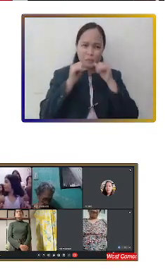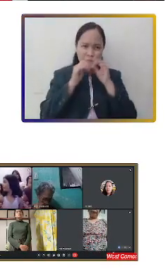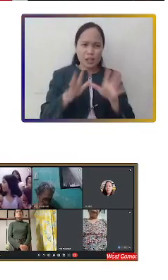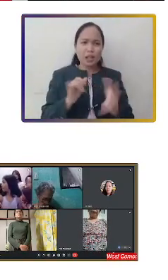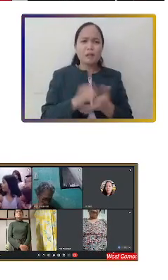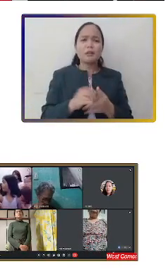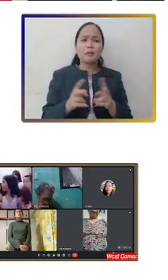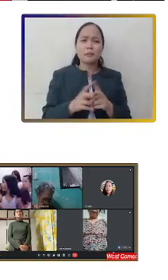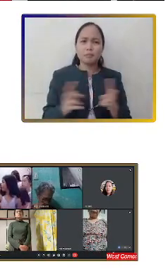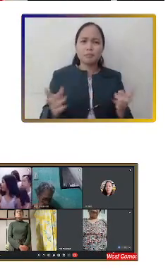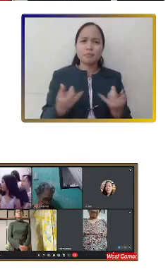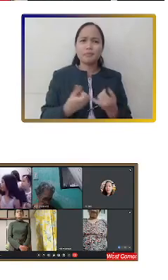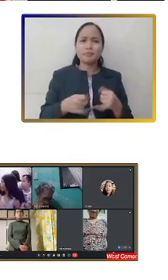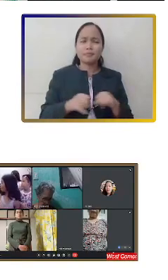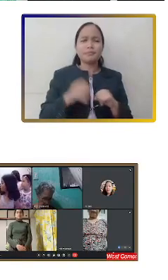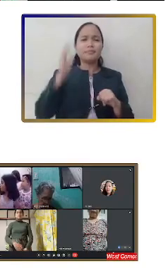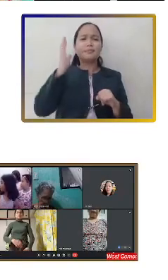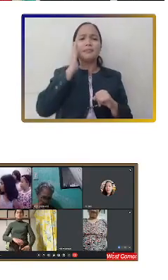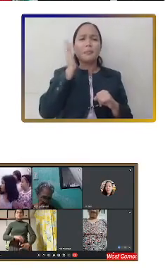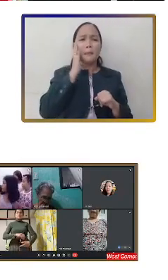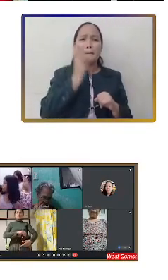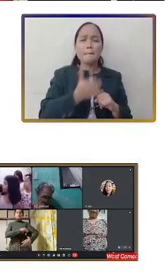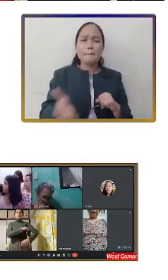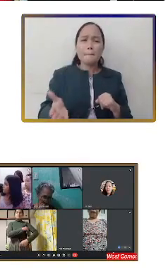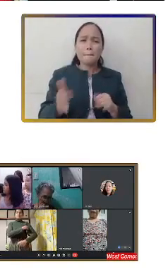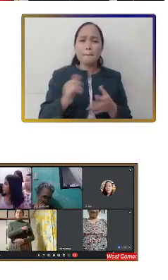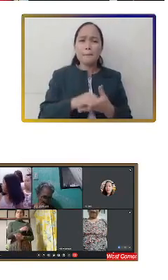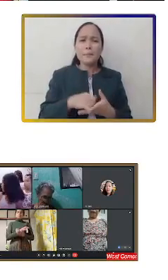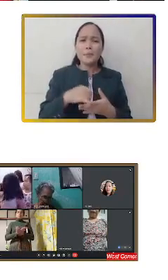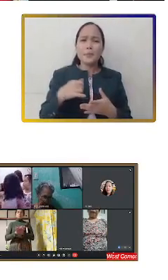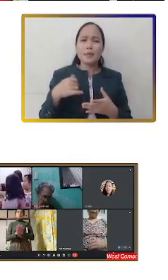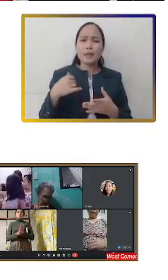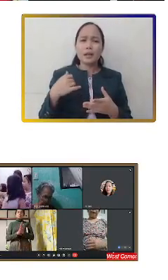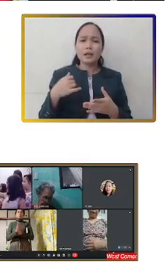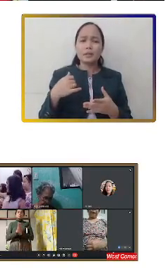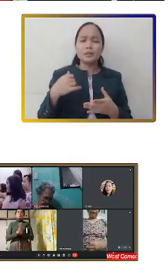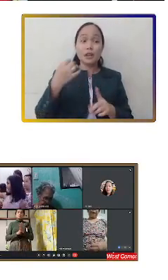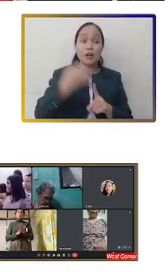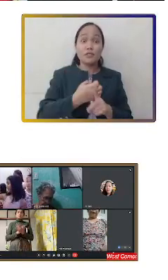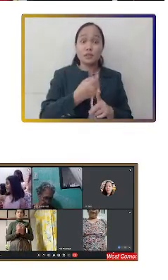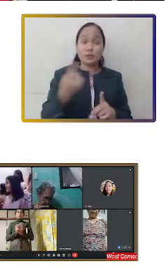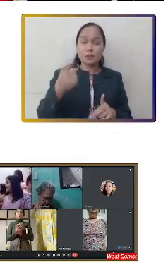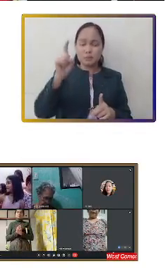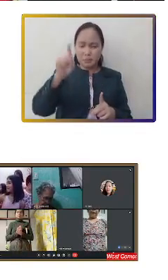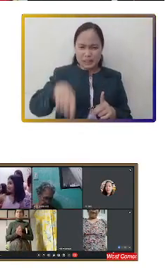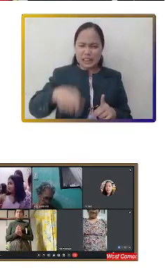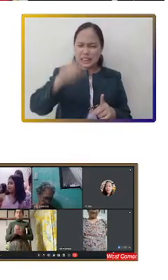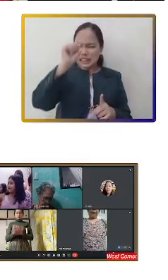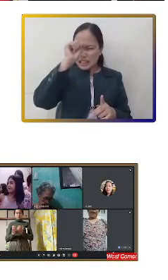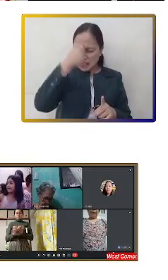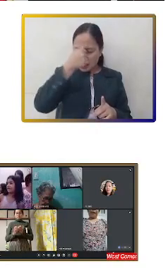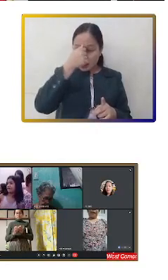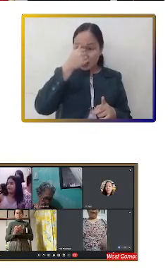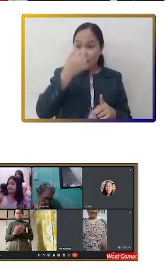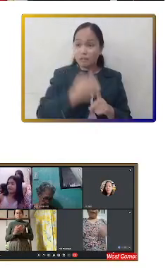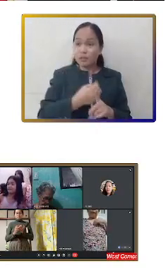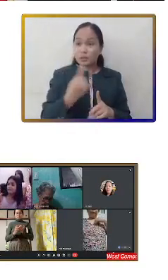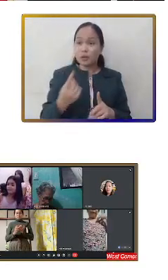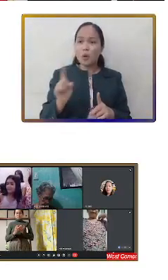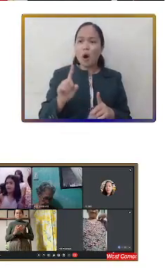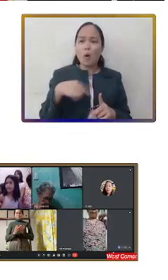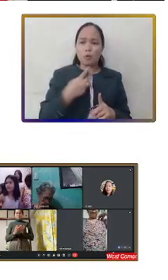very important, alam niyo po ba mga kapatid, na dapat lagi nating paalalahanan yung sarili natin sa kung anong meron